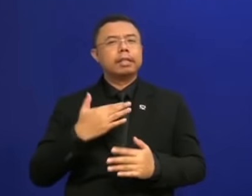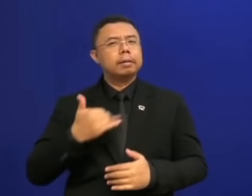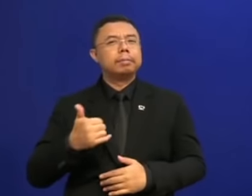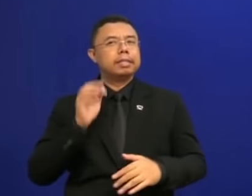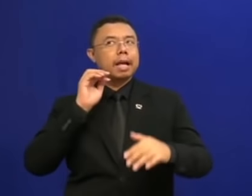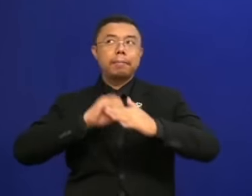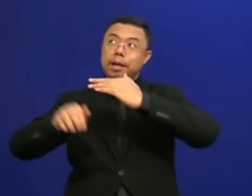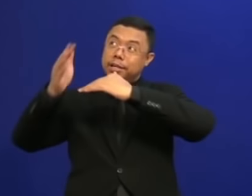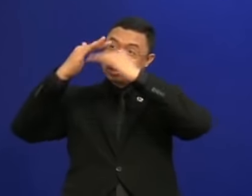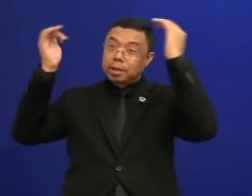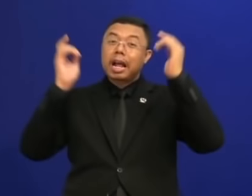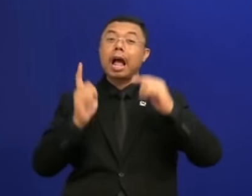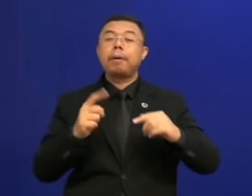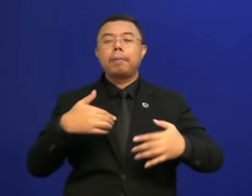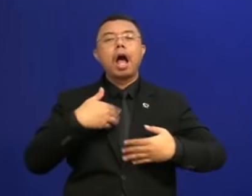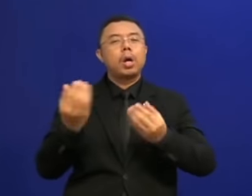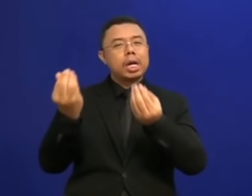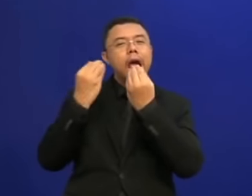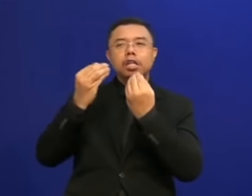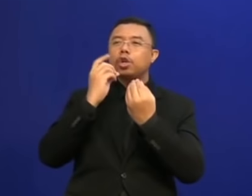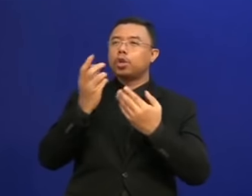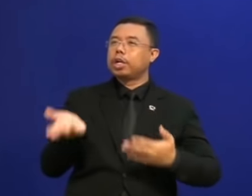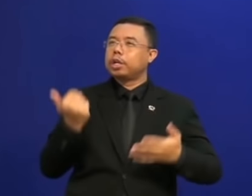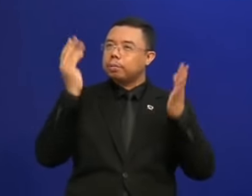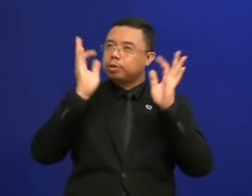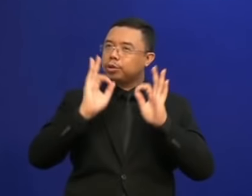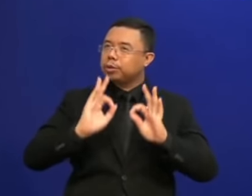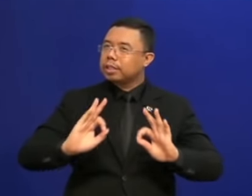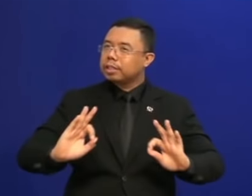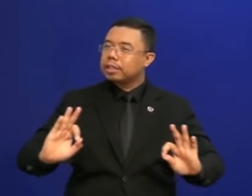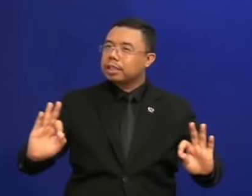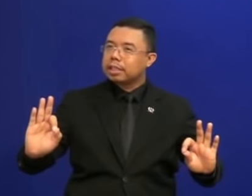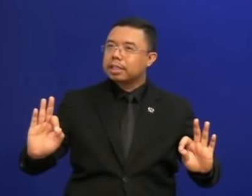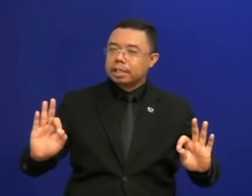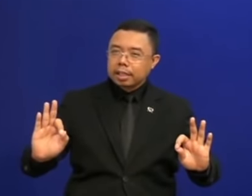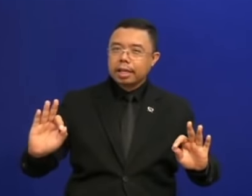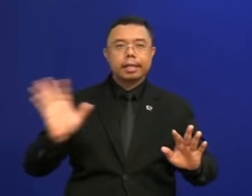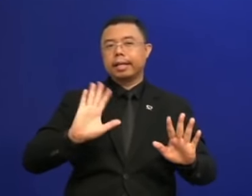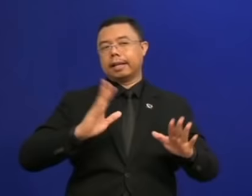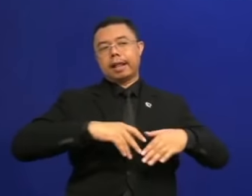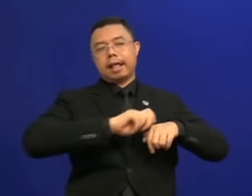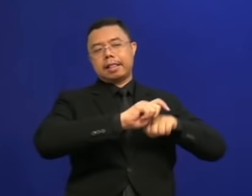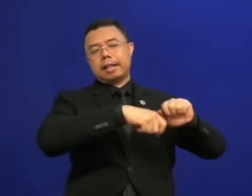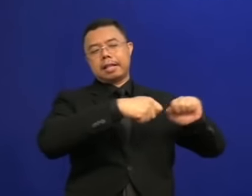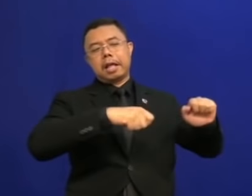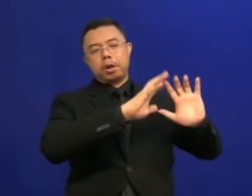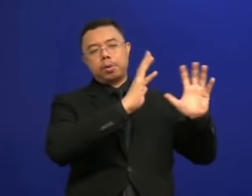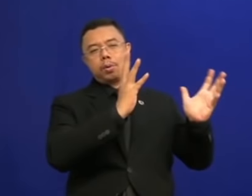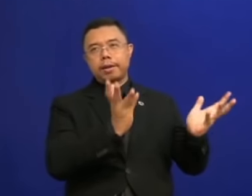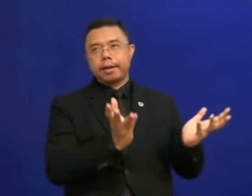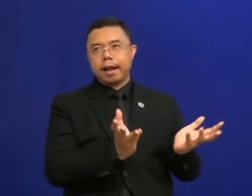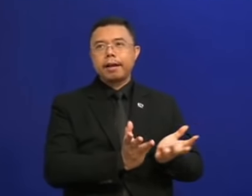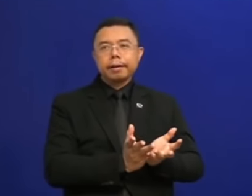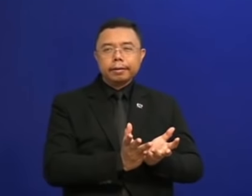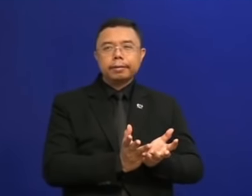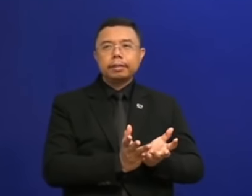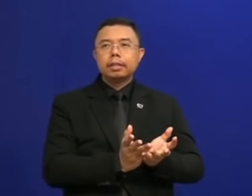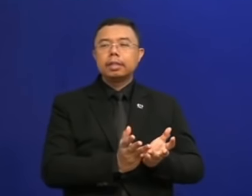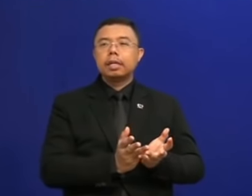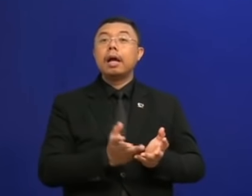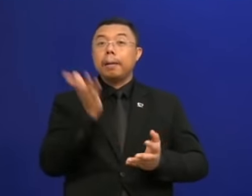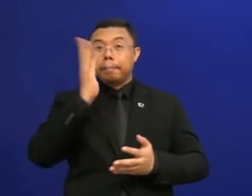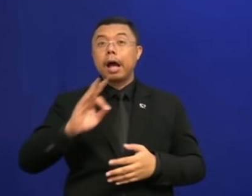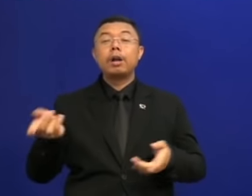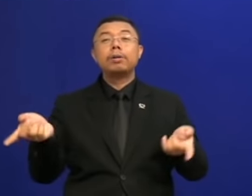bisa masuk surga karena aku diajari untuk hidup suci, tidak terikat dengan dunia, ya,